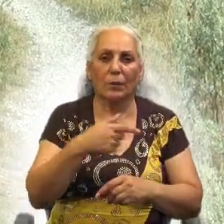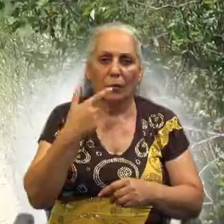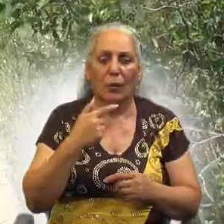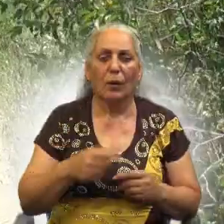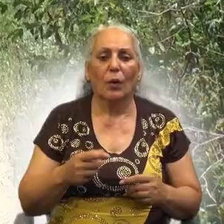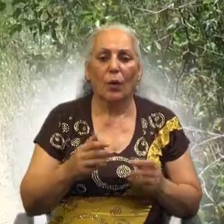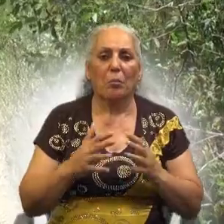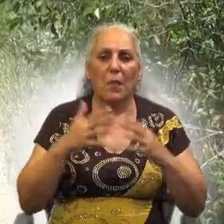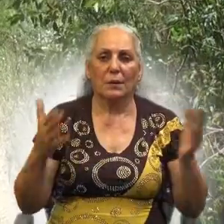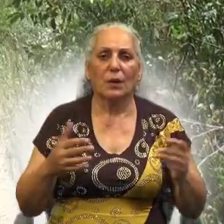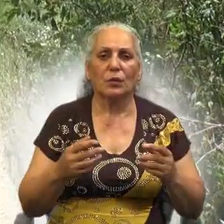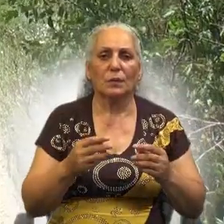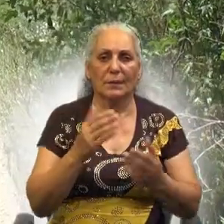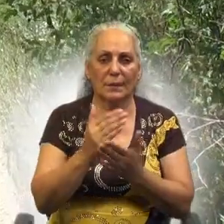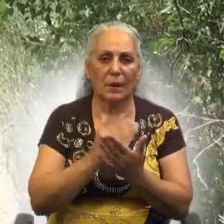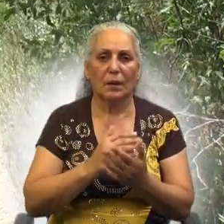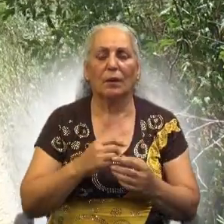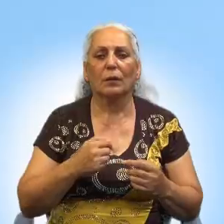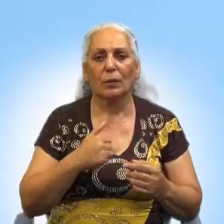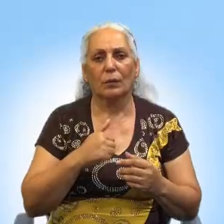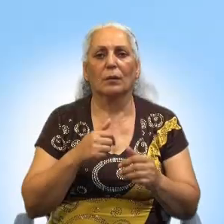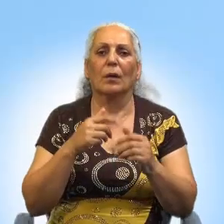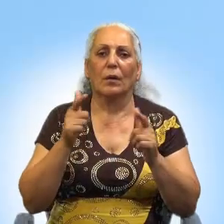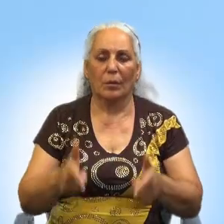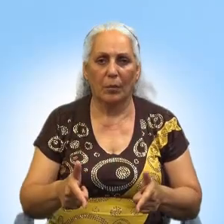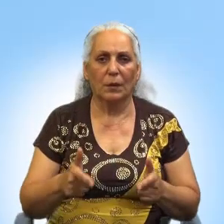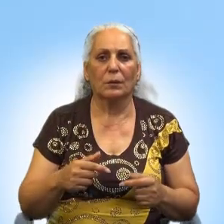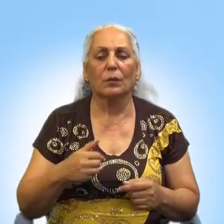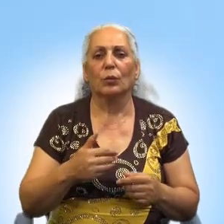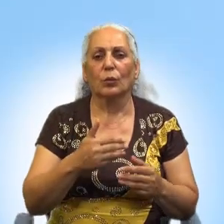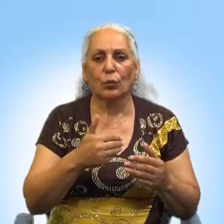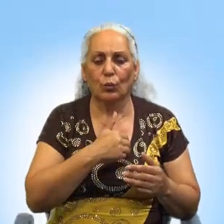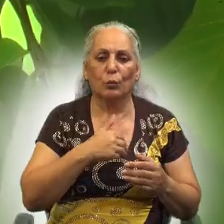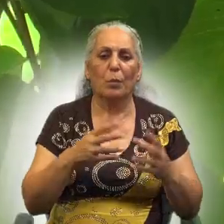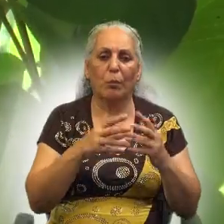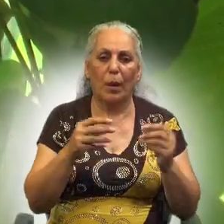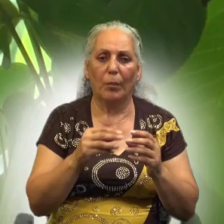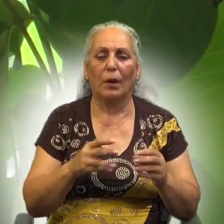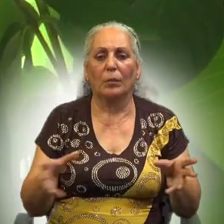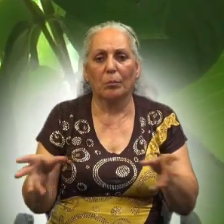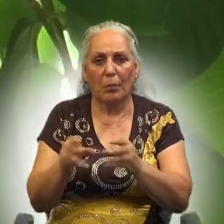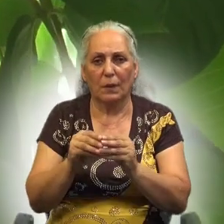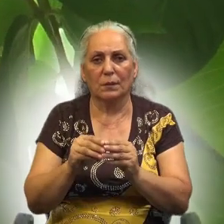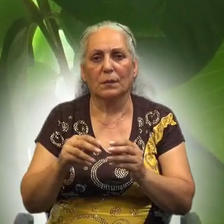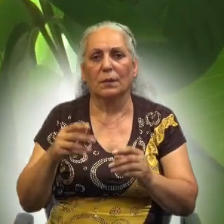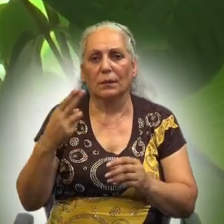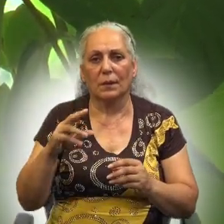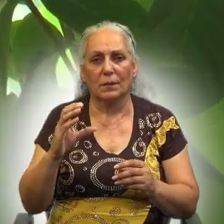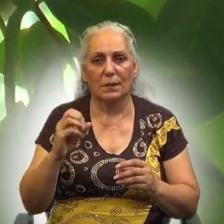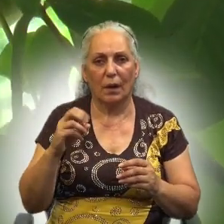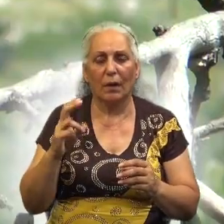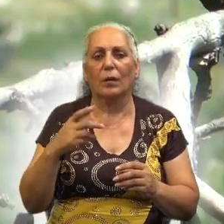ծրագրին կողմ է, սակայն շրջանառվող լուրերին, իբր Փամբակը նախատեսում են միացնել դսեղ համայնքին, կտրականապես դեմ է։ Ասում է,